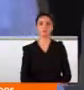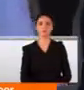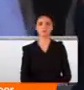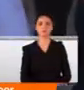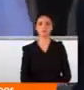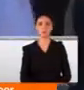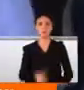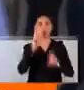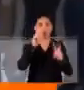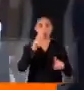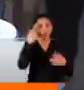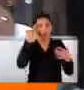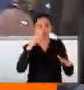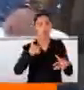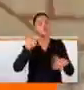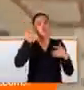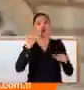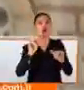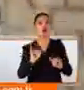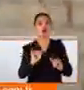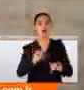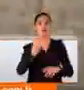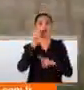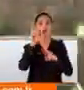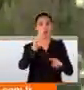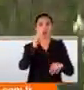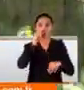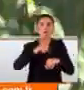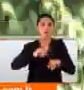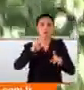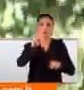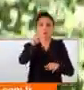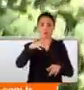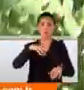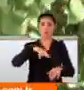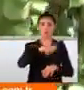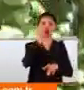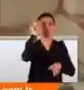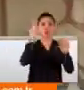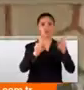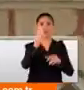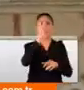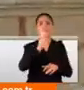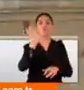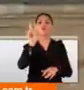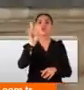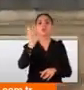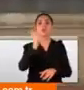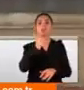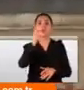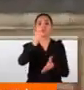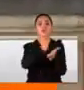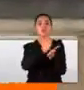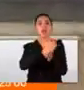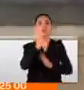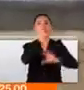Vallahi gören de şaşırıyor, biz de şaşırıyoruz. Gören gözlerine inanamıyor. Önünden geçen herkes 525 yıllık tabutun